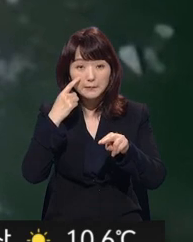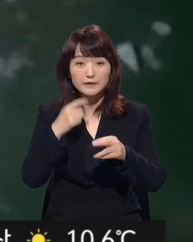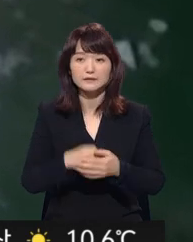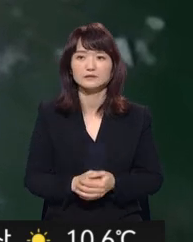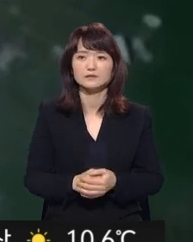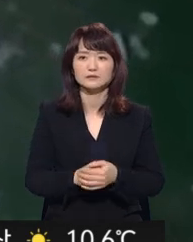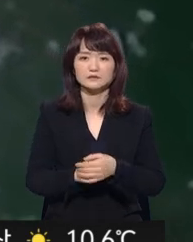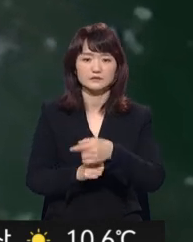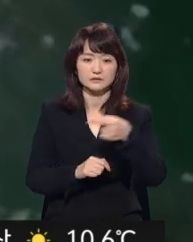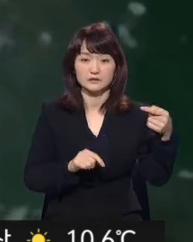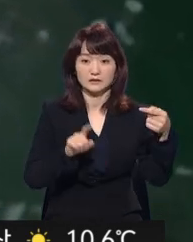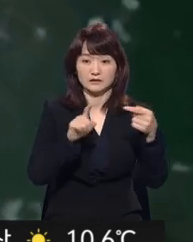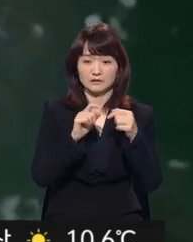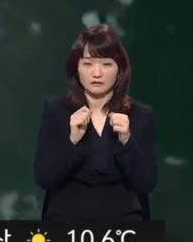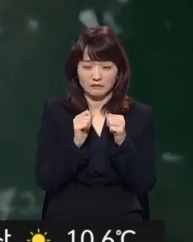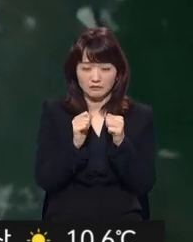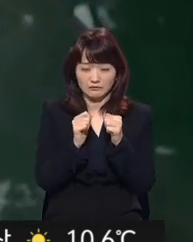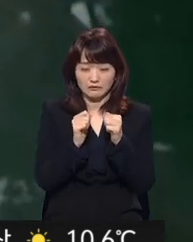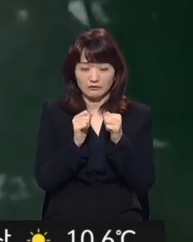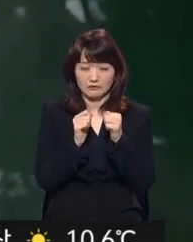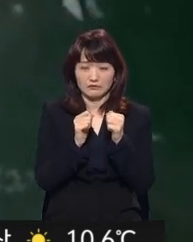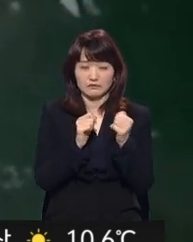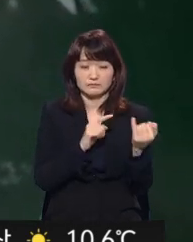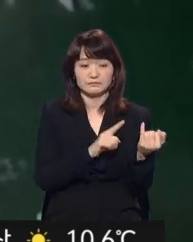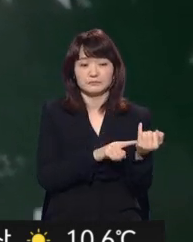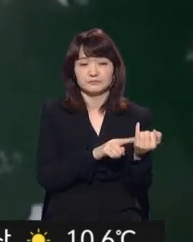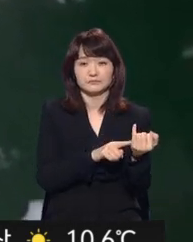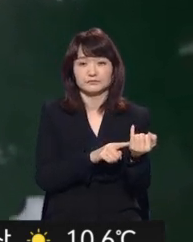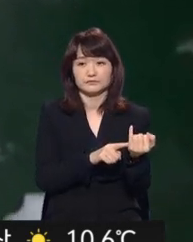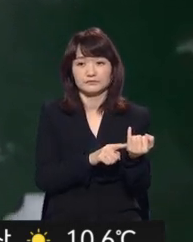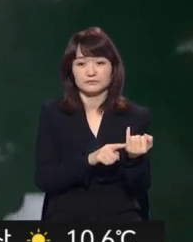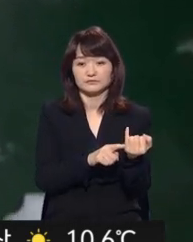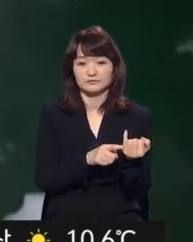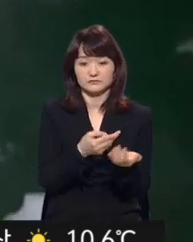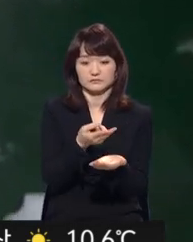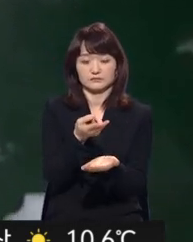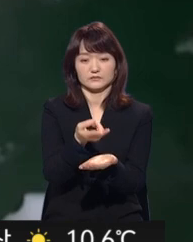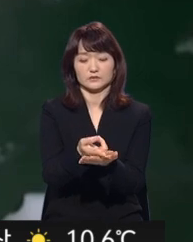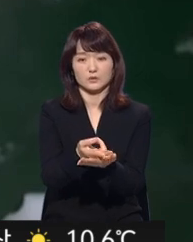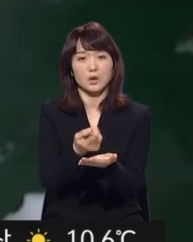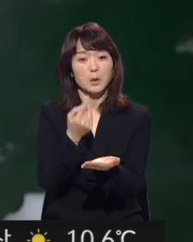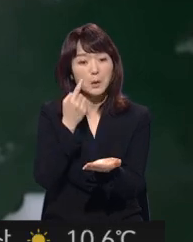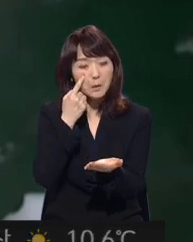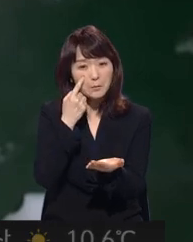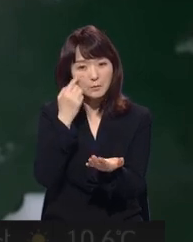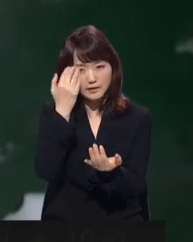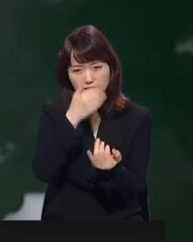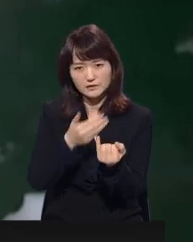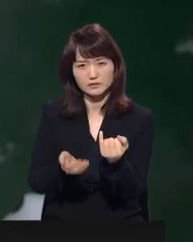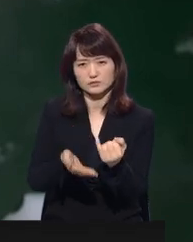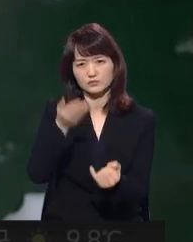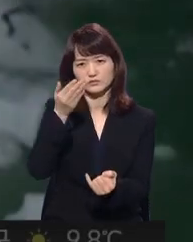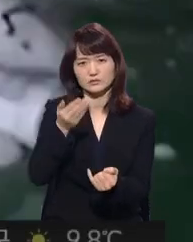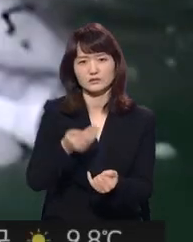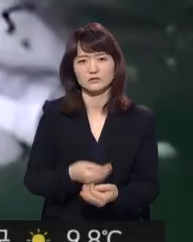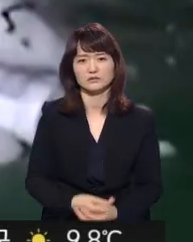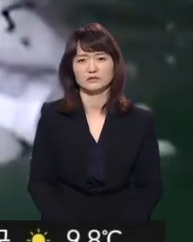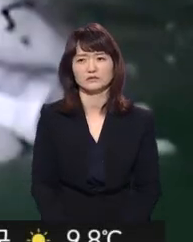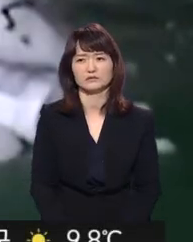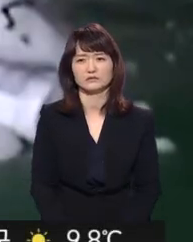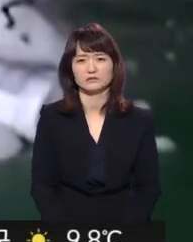영하 10도 강추입니다 그러면서이 아홉살 아이보고 누워라고 하면서 성추행을 했던 것입니다